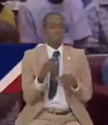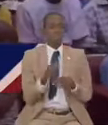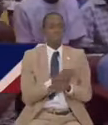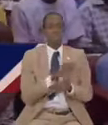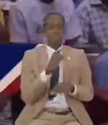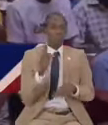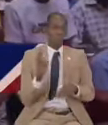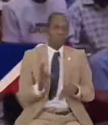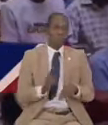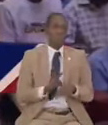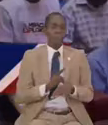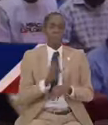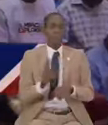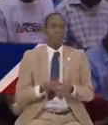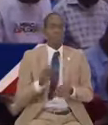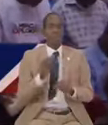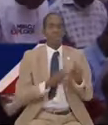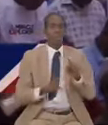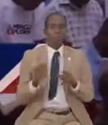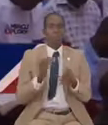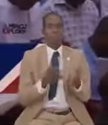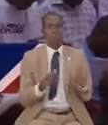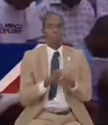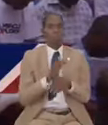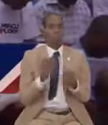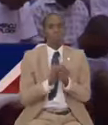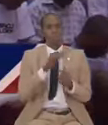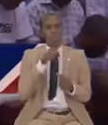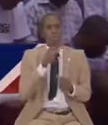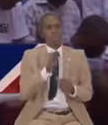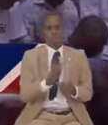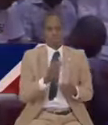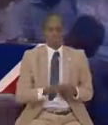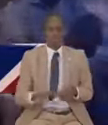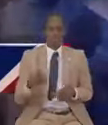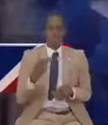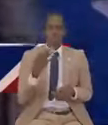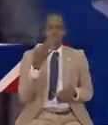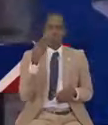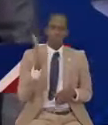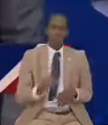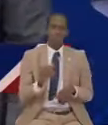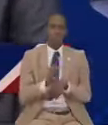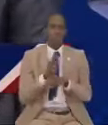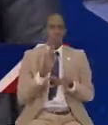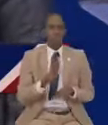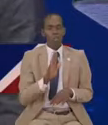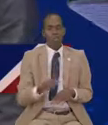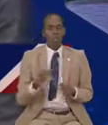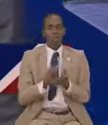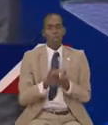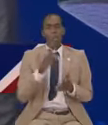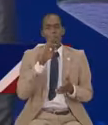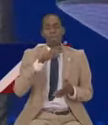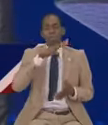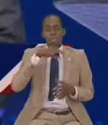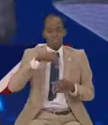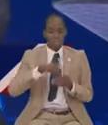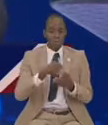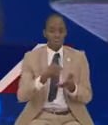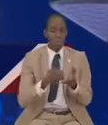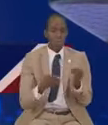malheur à la nation pécheresse au peuple chargé d'iniquité à la race des méchants aux enfants corrompus même dans leur à